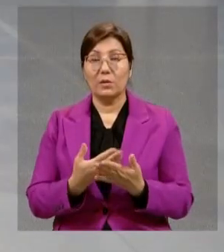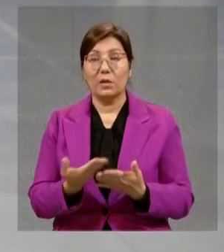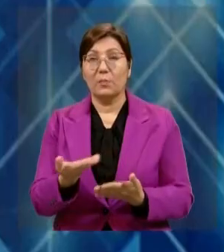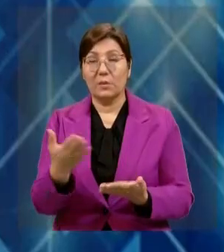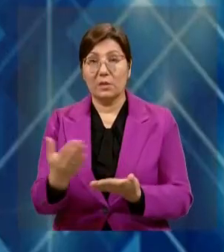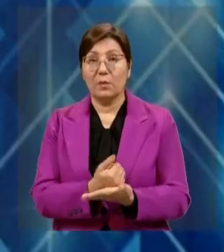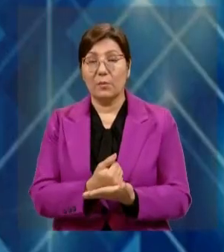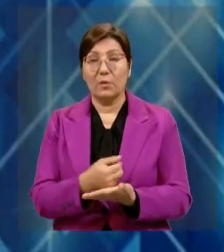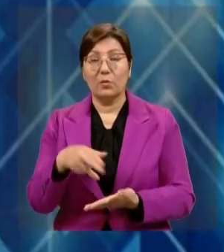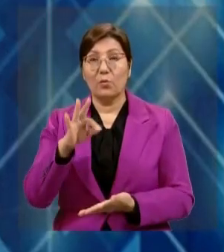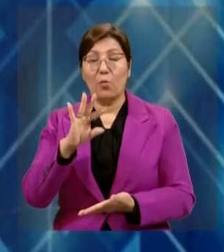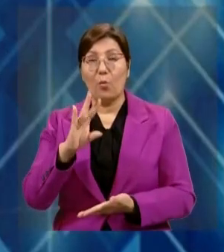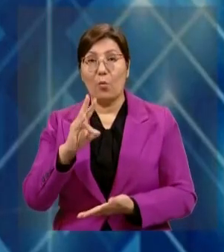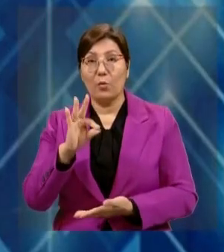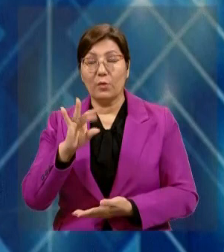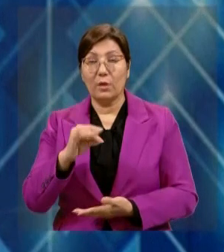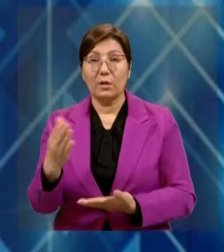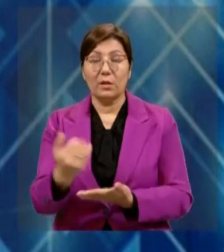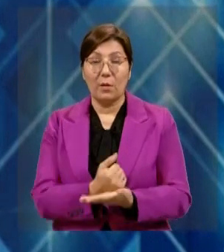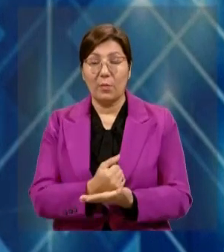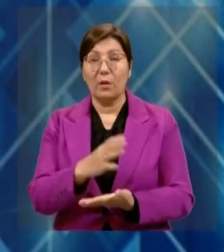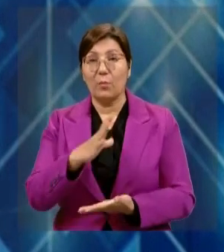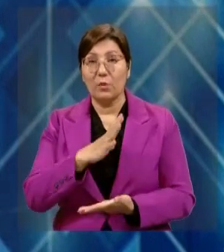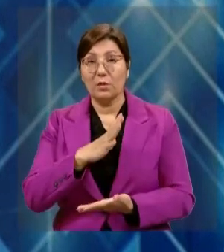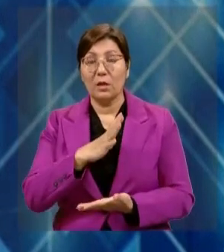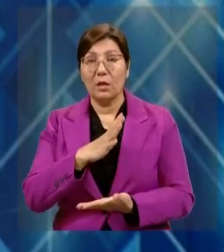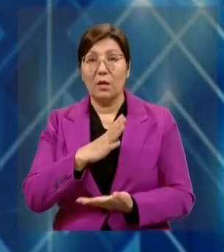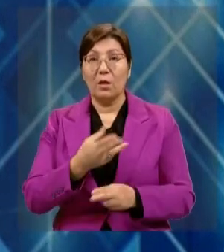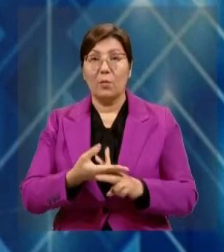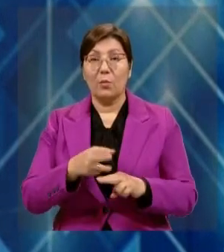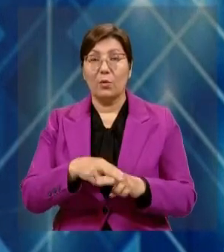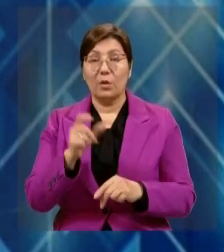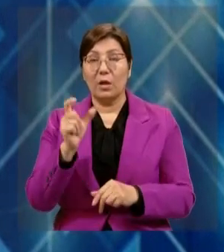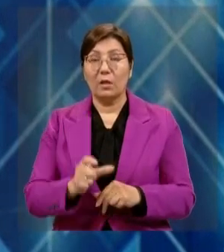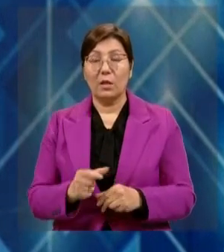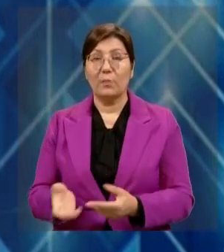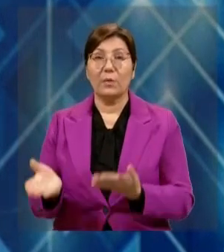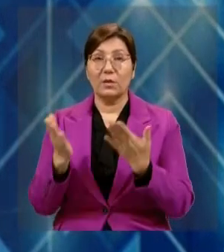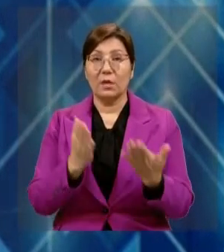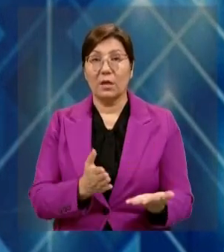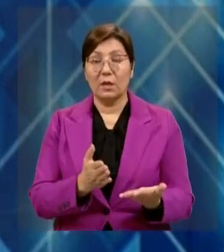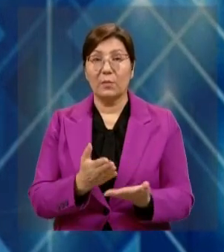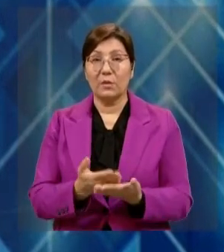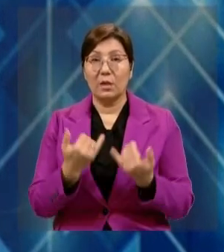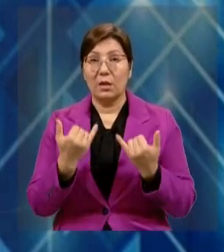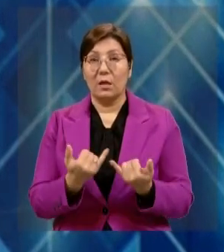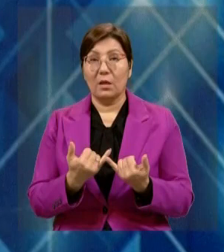тапқан болсақ, донорды келген болса, ол Қазақстан азаматы болсын, басқа да азамат болсын, біз адамды шақырамыз. Ол